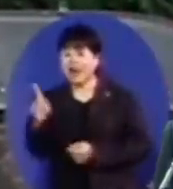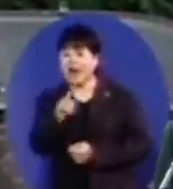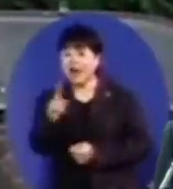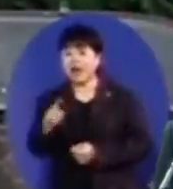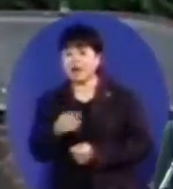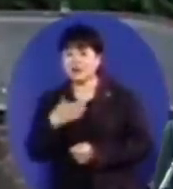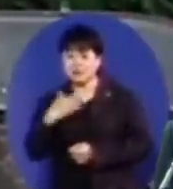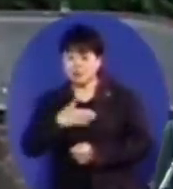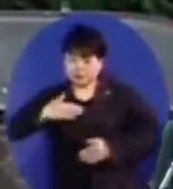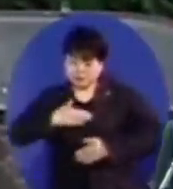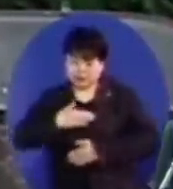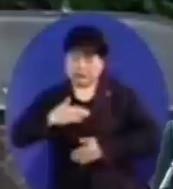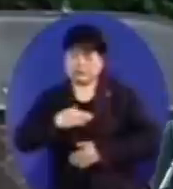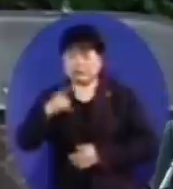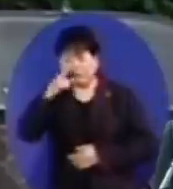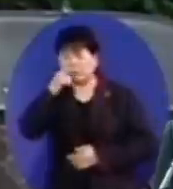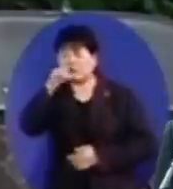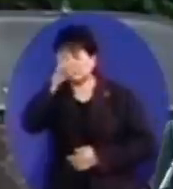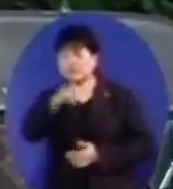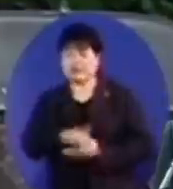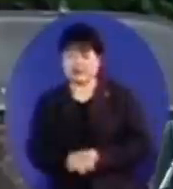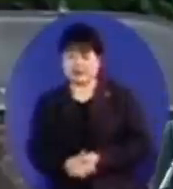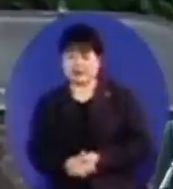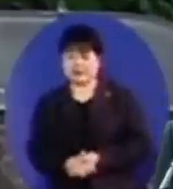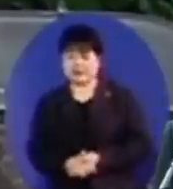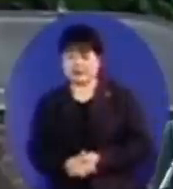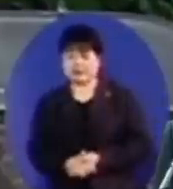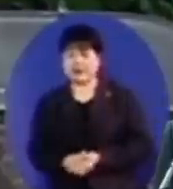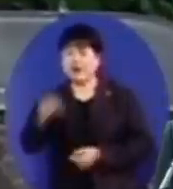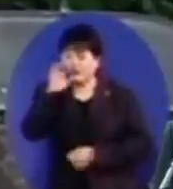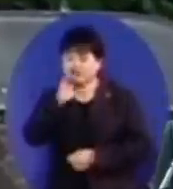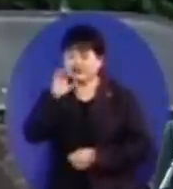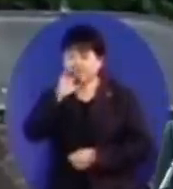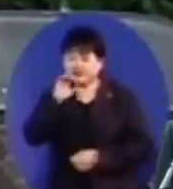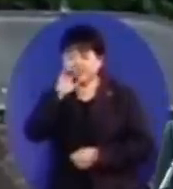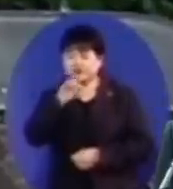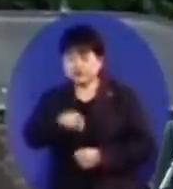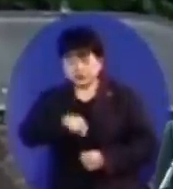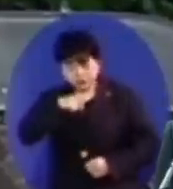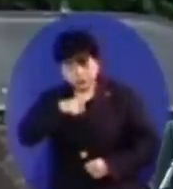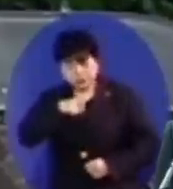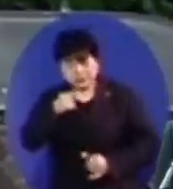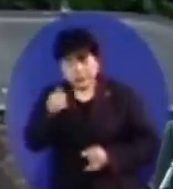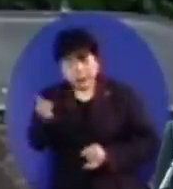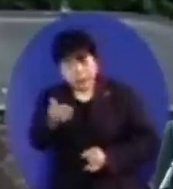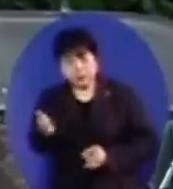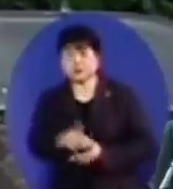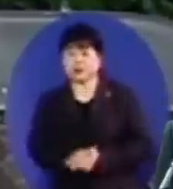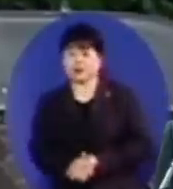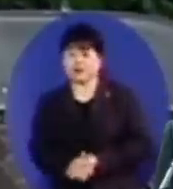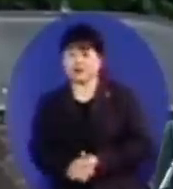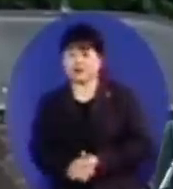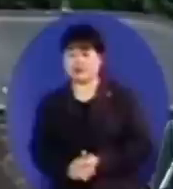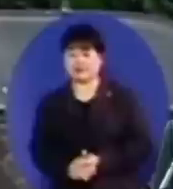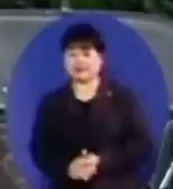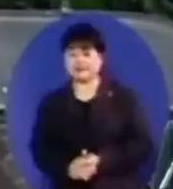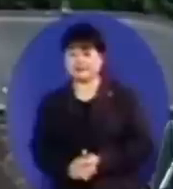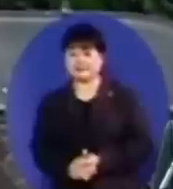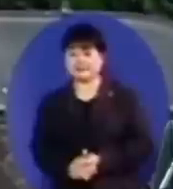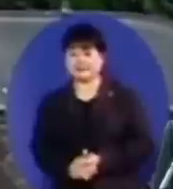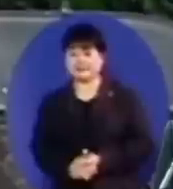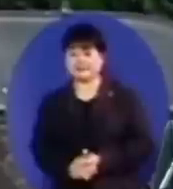아무리 몸을 닦아도 때는 늘 나옵니다. 수양과 도덕으로서 우리가 의롭게 될 사람 아무도 없습니다.